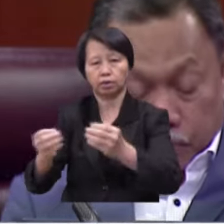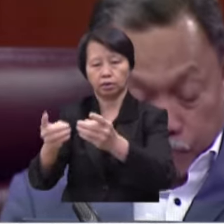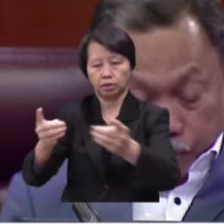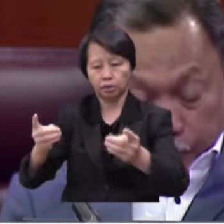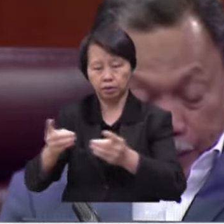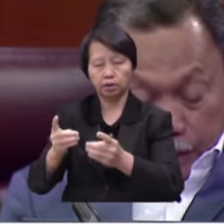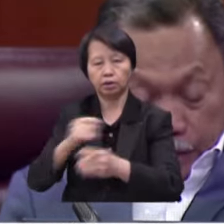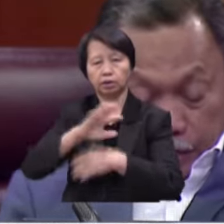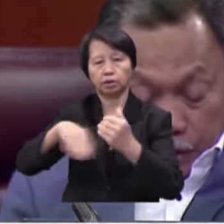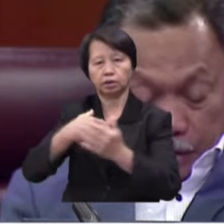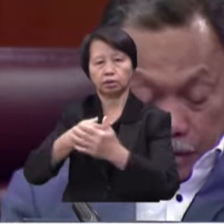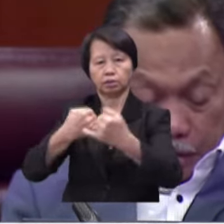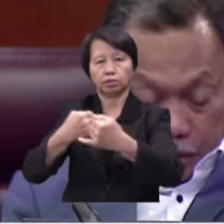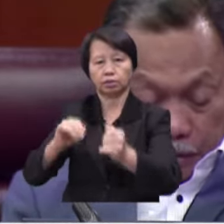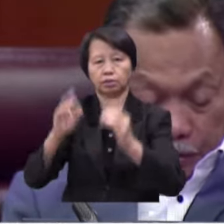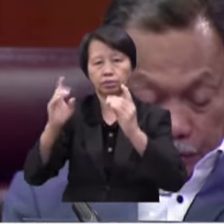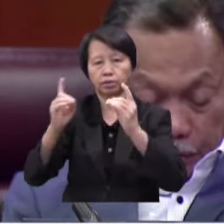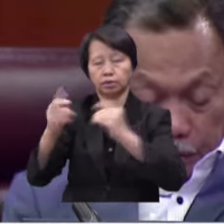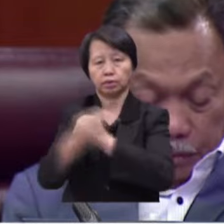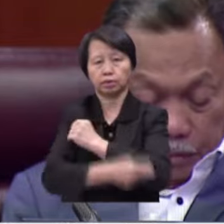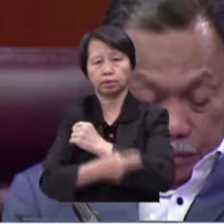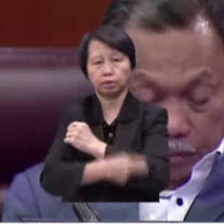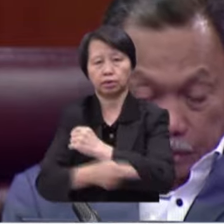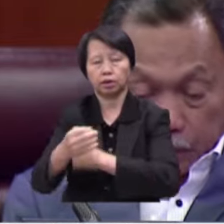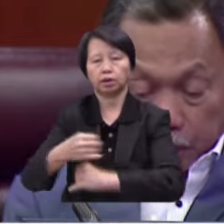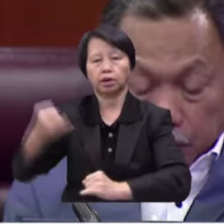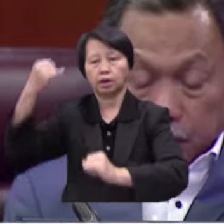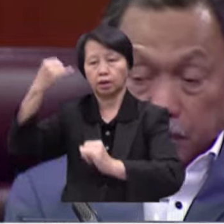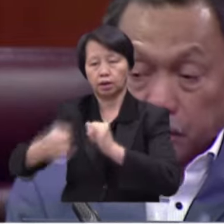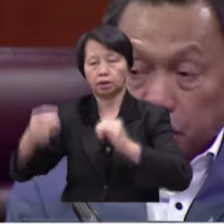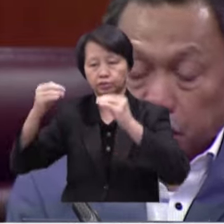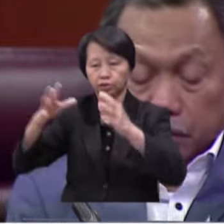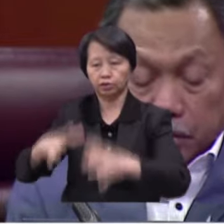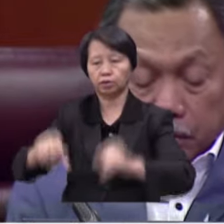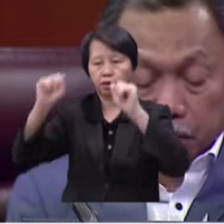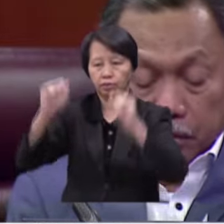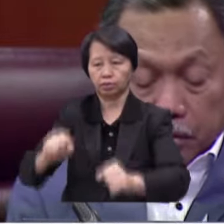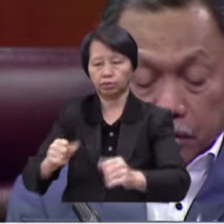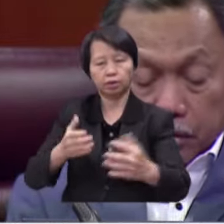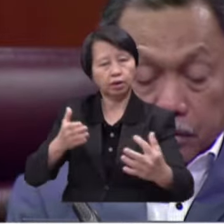di semua jabatan pendidikan negeri dan akhirnya